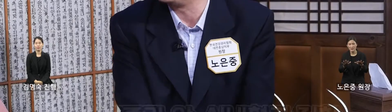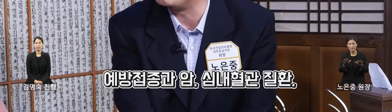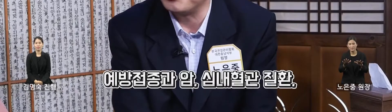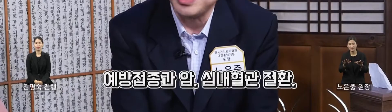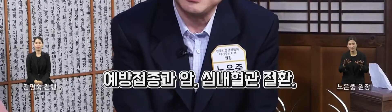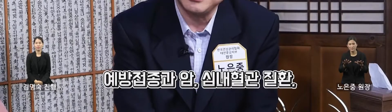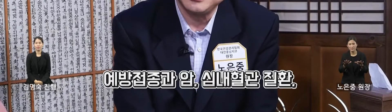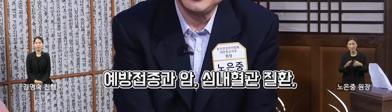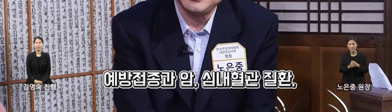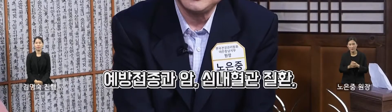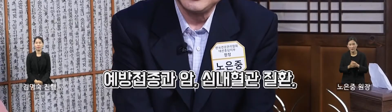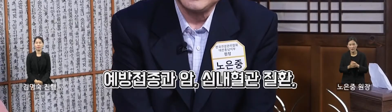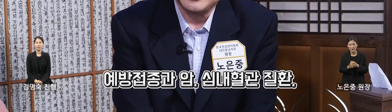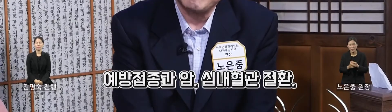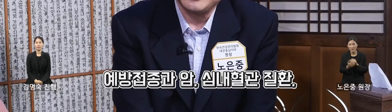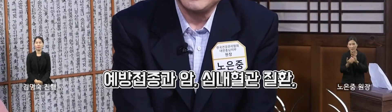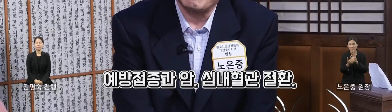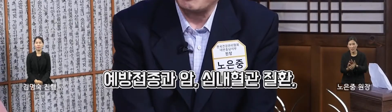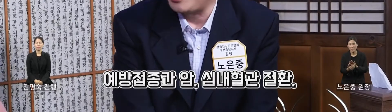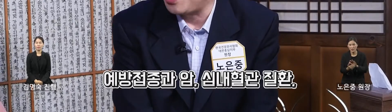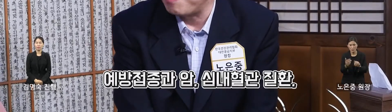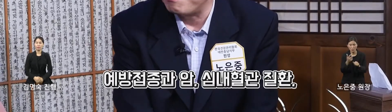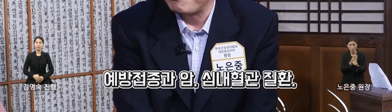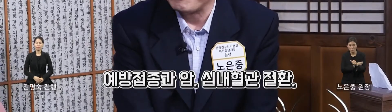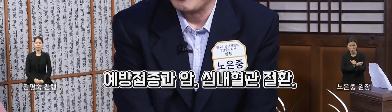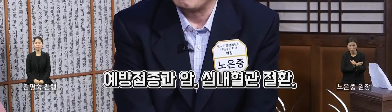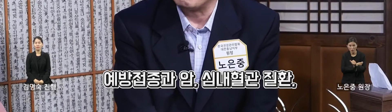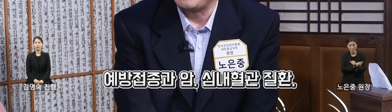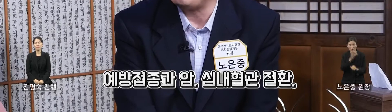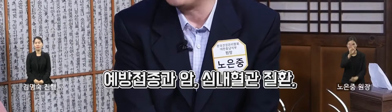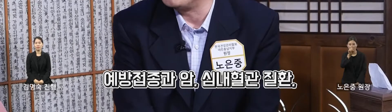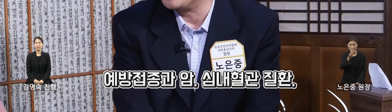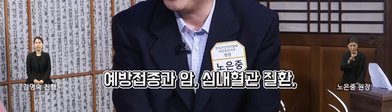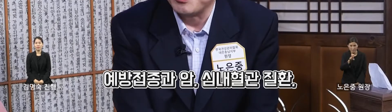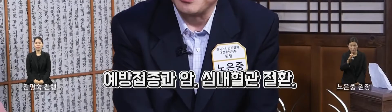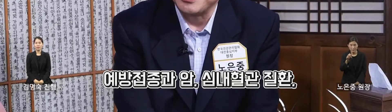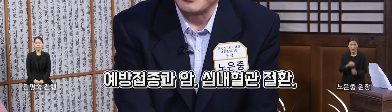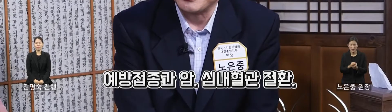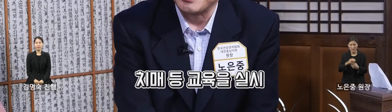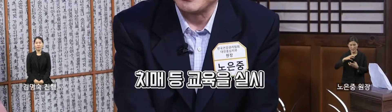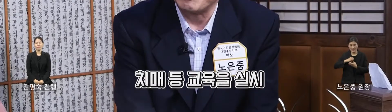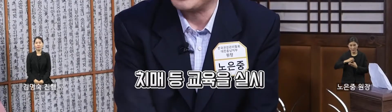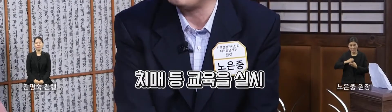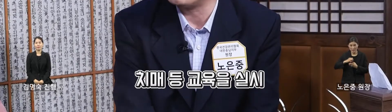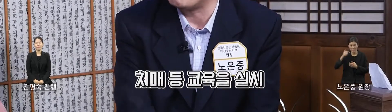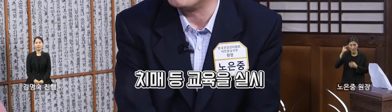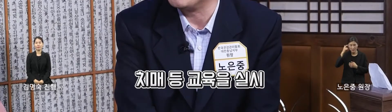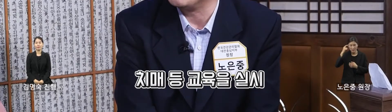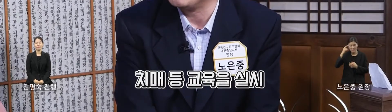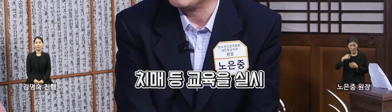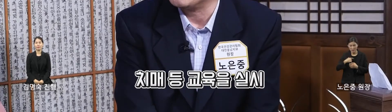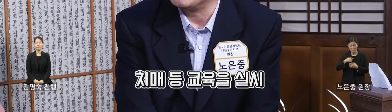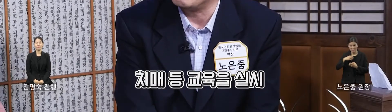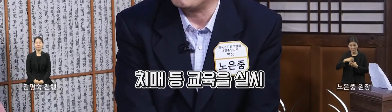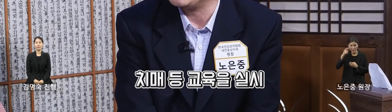뭐 예방접종이라든지 그다음에 이제 뭐 암 심뇌혈관 질환, 그 다음에 이제 뭐 치매로